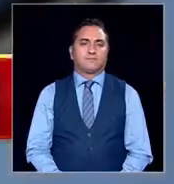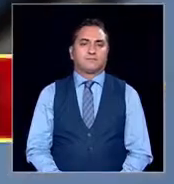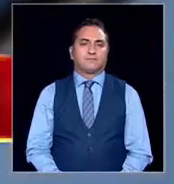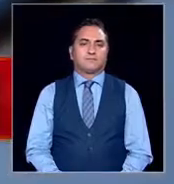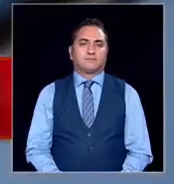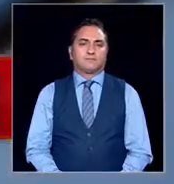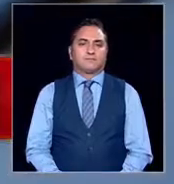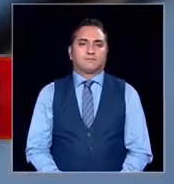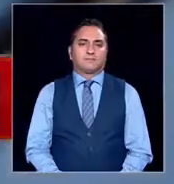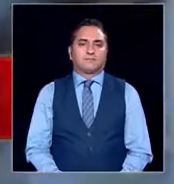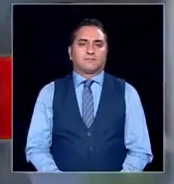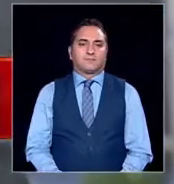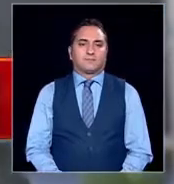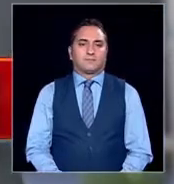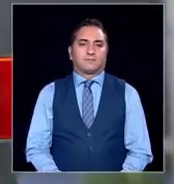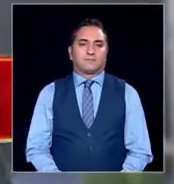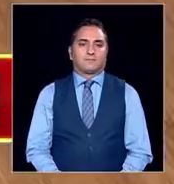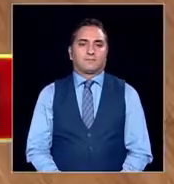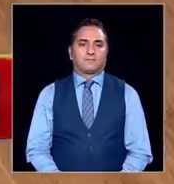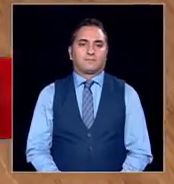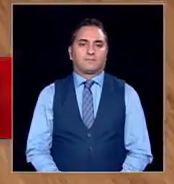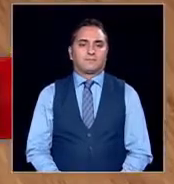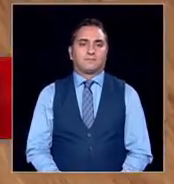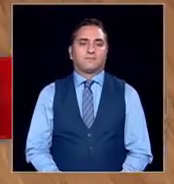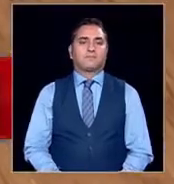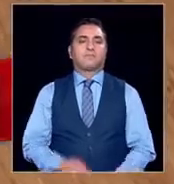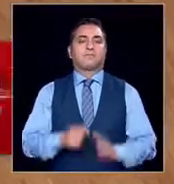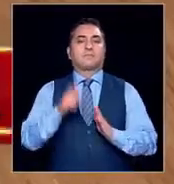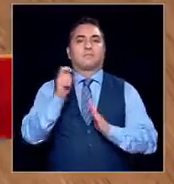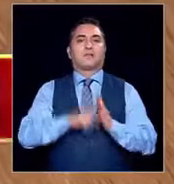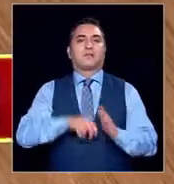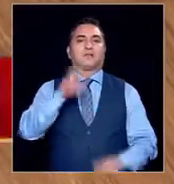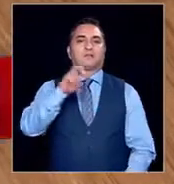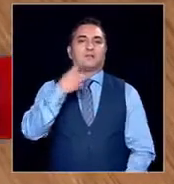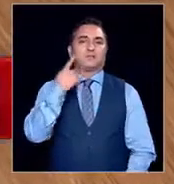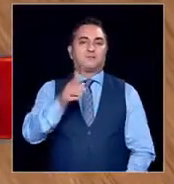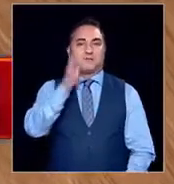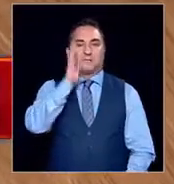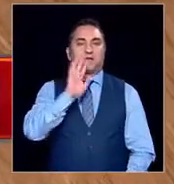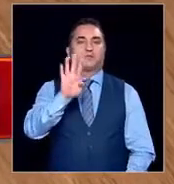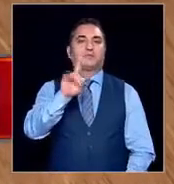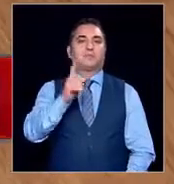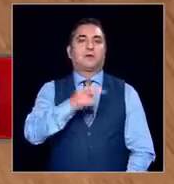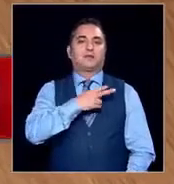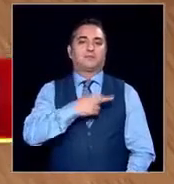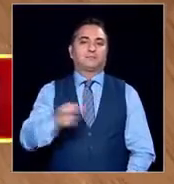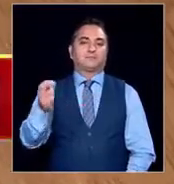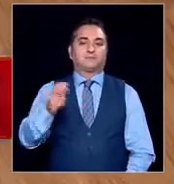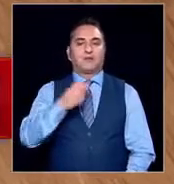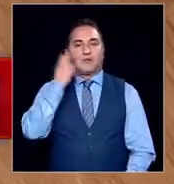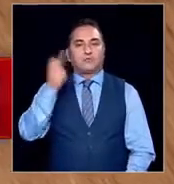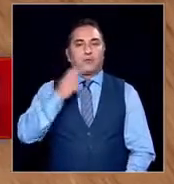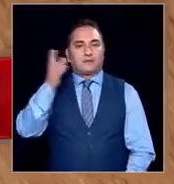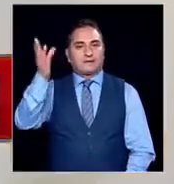yani. Kart numaramı verdim. Onu istediler zaten. Kartından 8541 lira çekildi. Dolandırıldığını